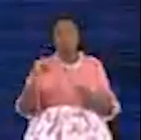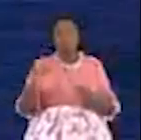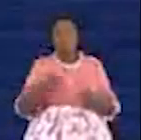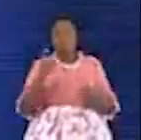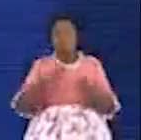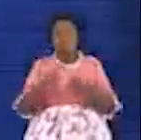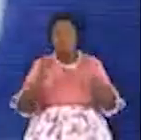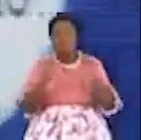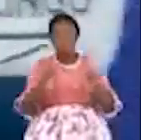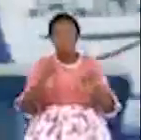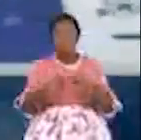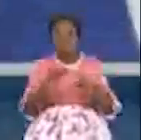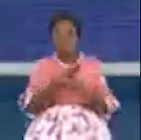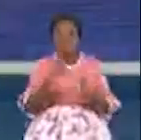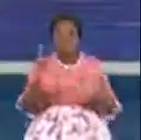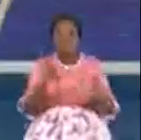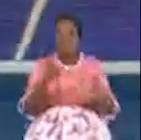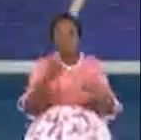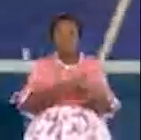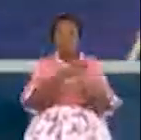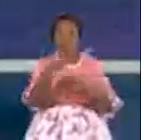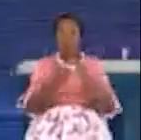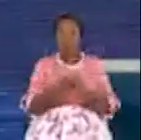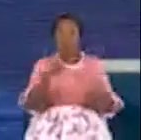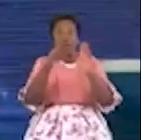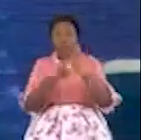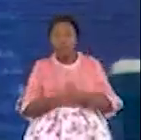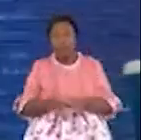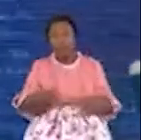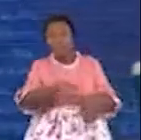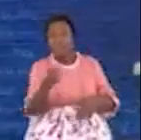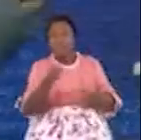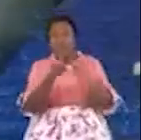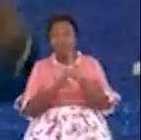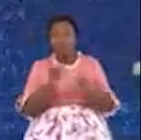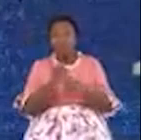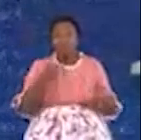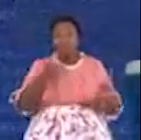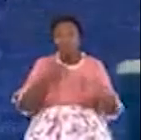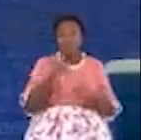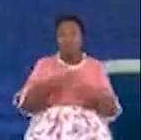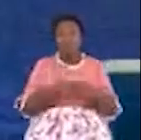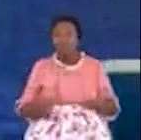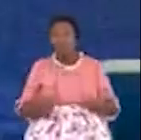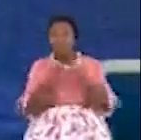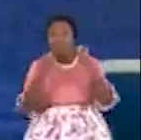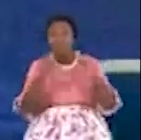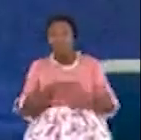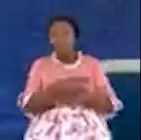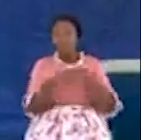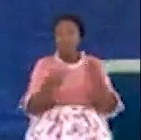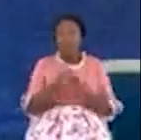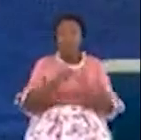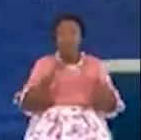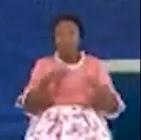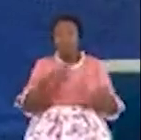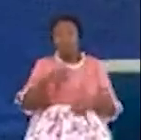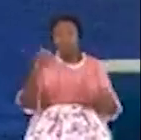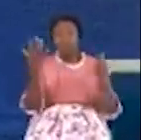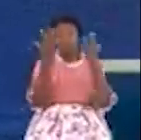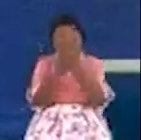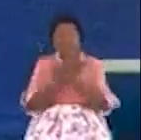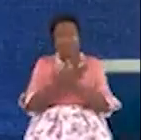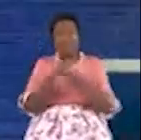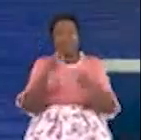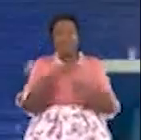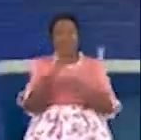ịnapụta, pụọ na mmekpọ ọnụ niile nke ekwensu, pụọ na ike ọchịchịrị niile nke na-ebu agha megide gị. Mgbe ọ napụtasịrị